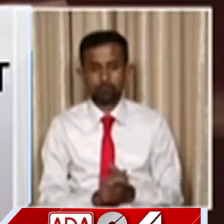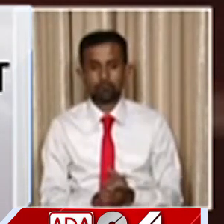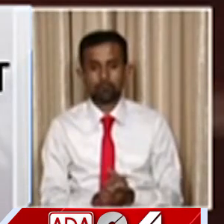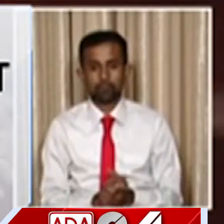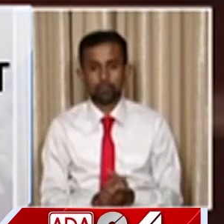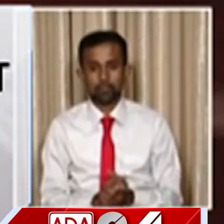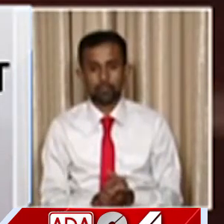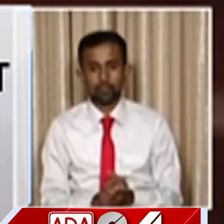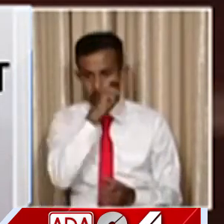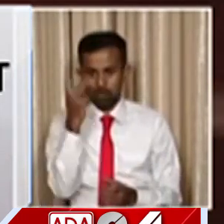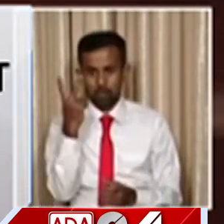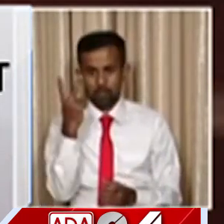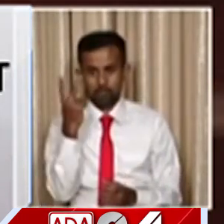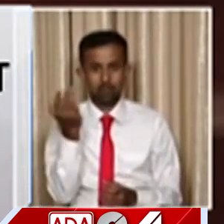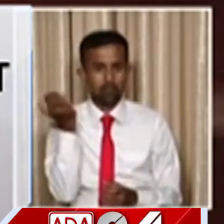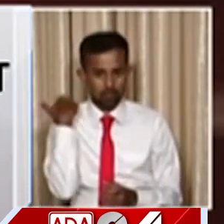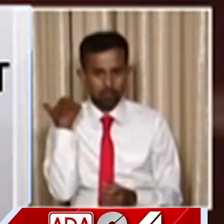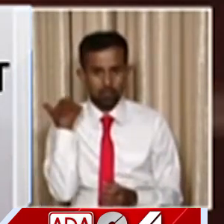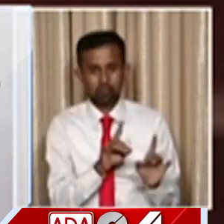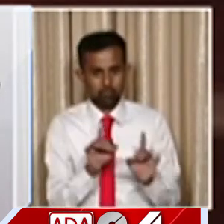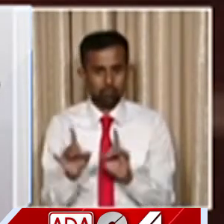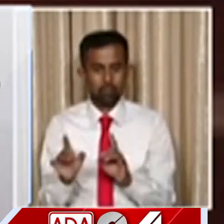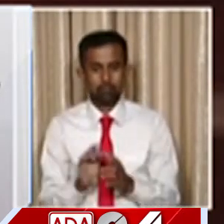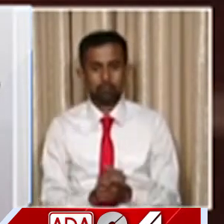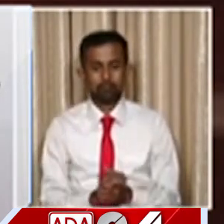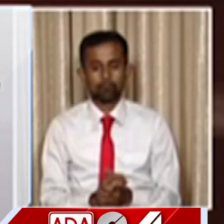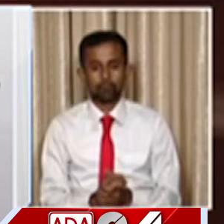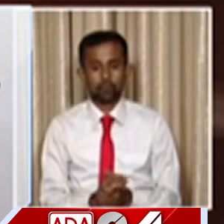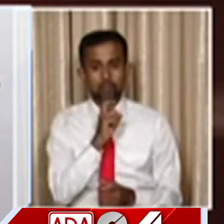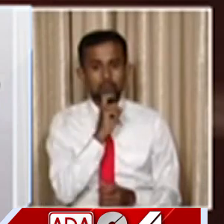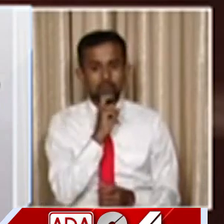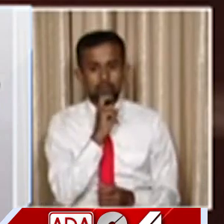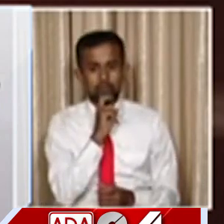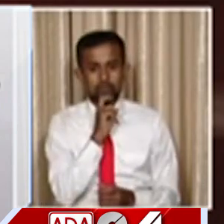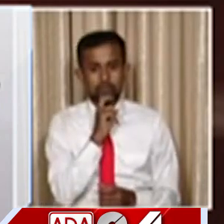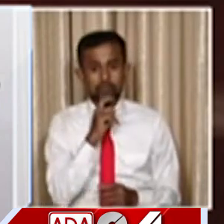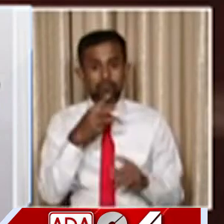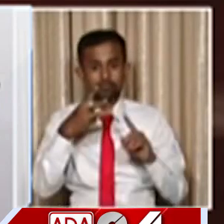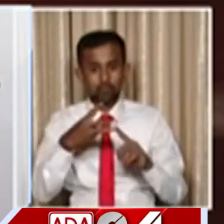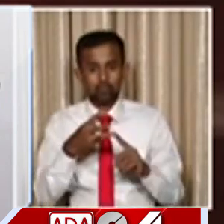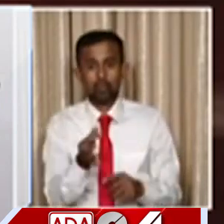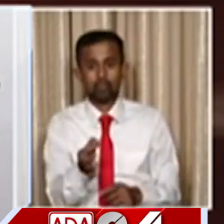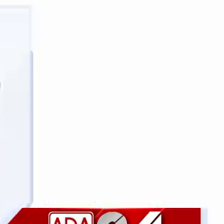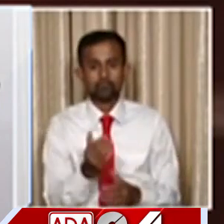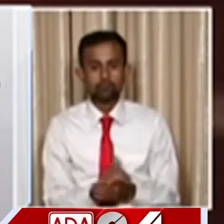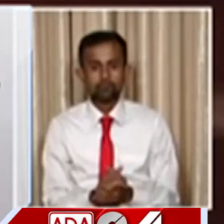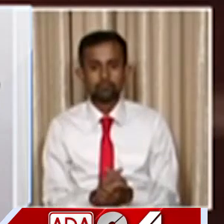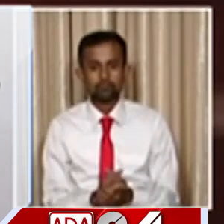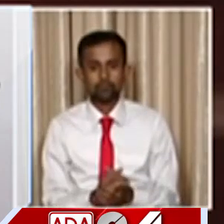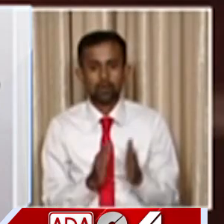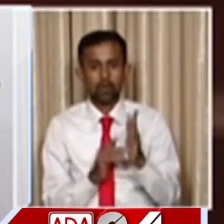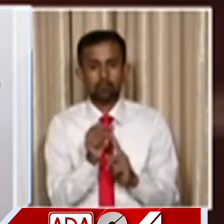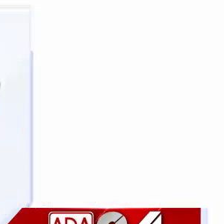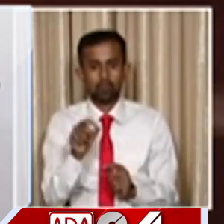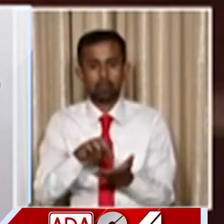මේ දැන් මාස දෙකකට ඉතර කලින්. ඒ නියෝගය තාමත් වළංගුයි. එතකොට ඒ අධිකරණයෙන්ම තුන්වෙනි තහනම් නියෝගය තමයි දීලා තියෙන්නේ. මැතිතුමා